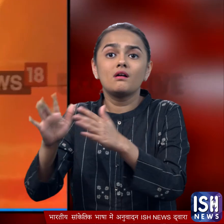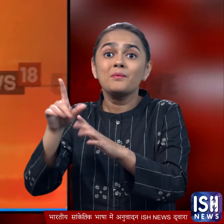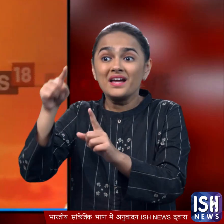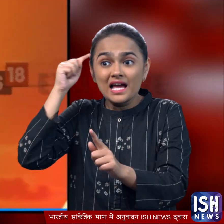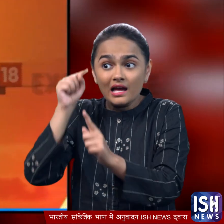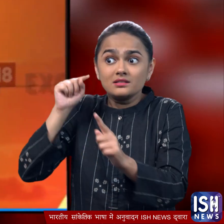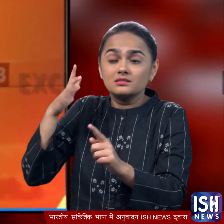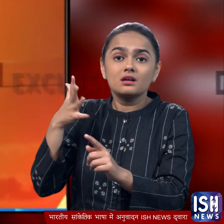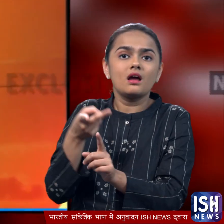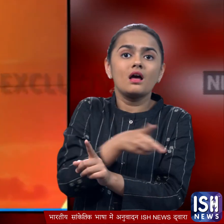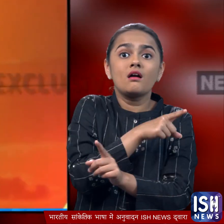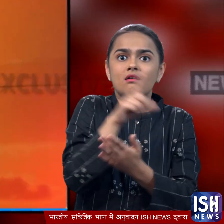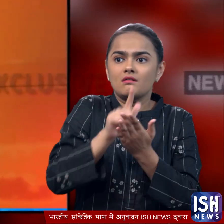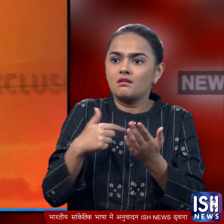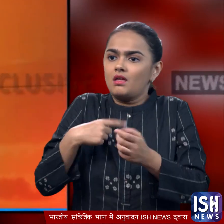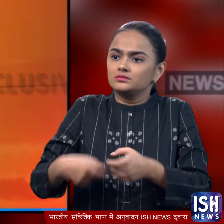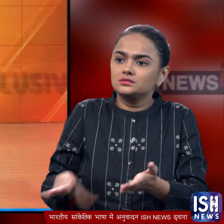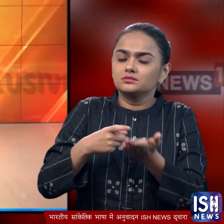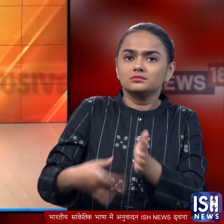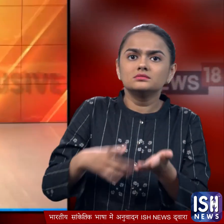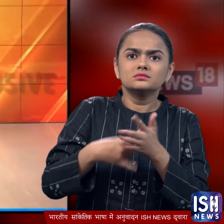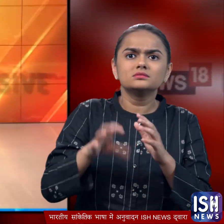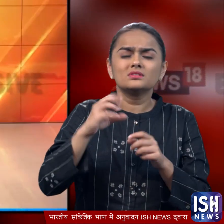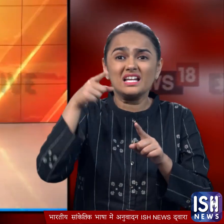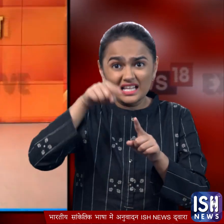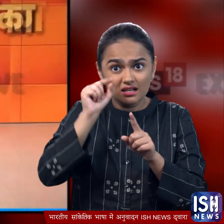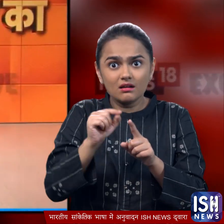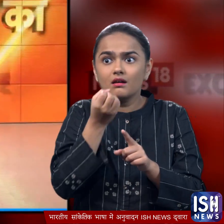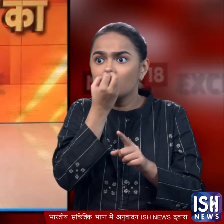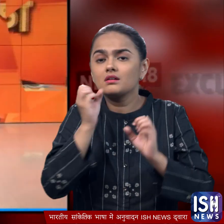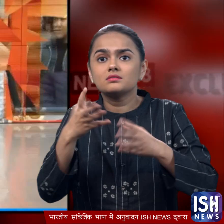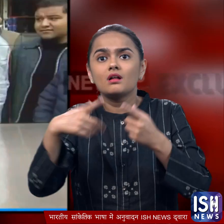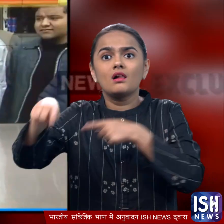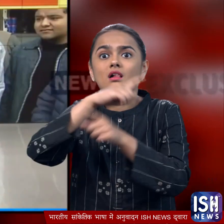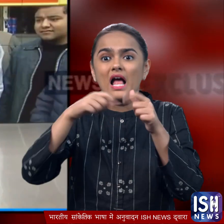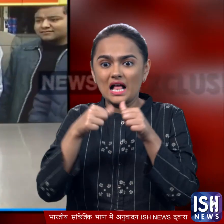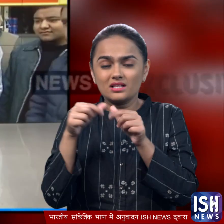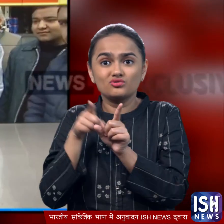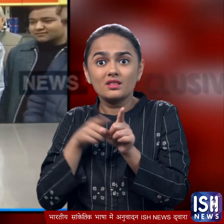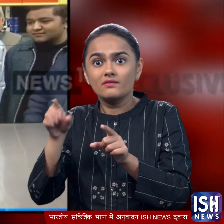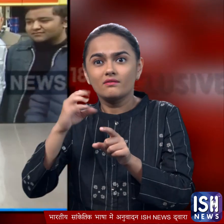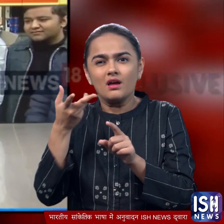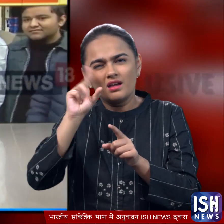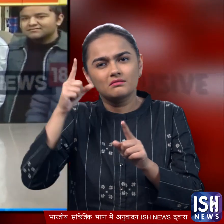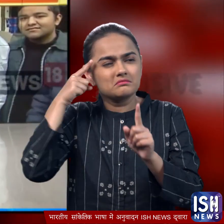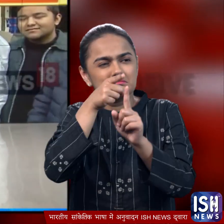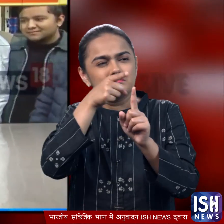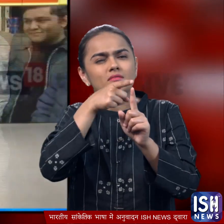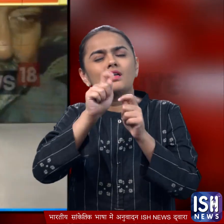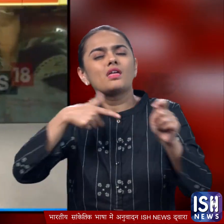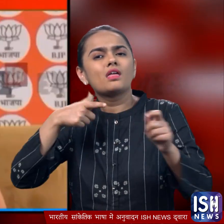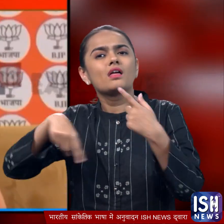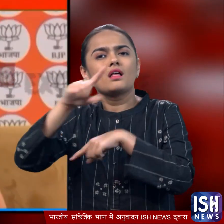उनके विरोध में इस्तीफों का सिलसिला शुरू हो गया, जिसके बाद बीजेपी को एक बार फिर समाजवादी पार्टी के अध्यक्ष अखिलेश यादव को निशाने पर लेने का मौका